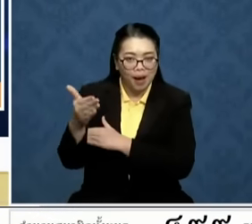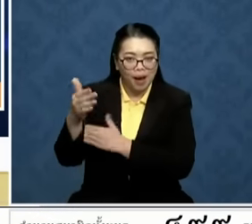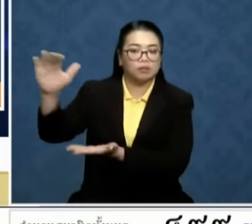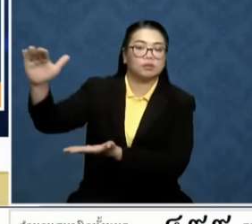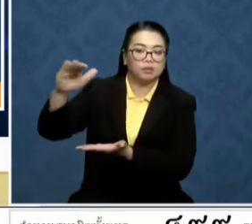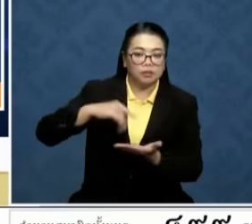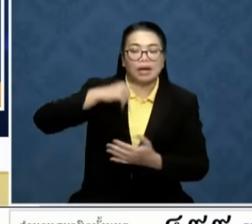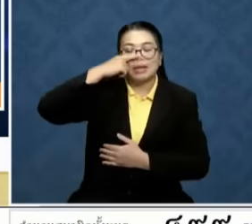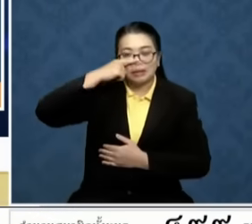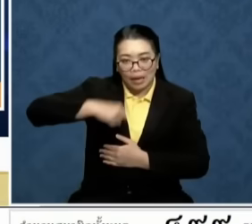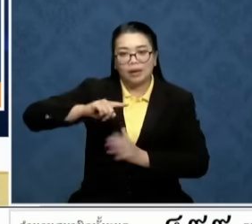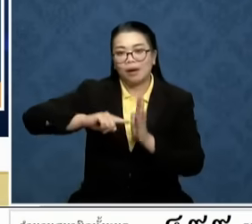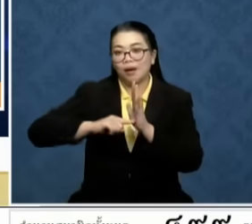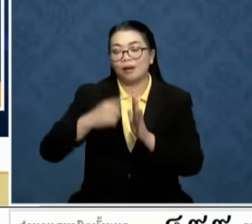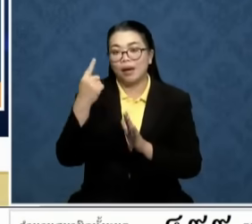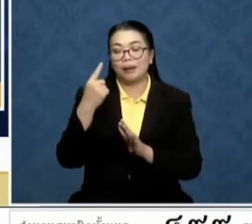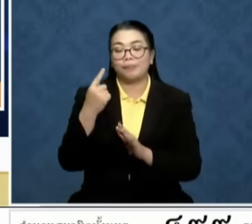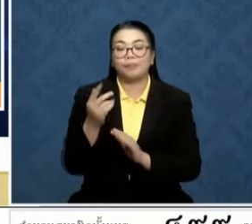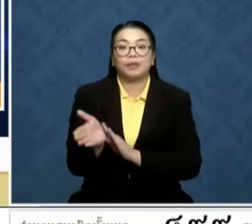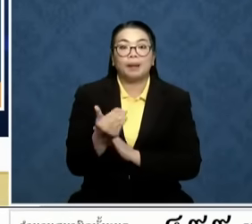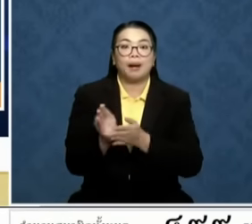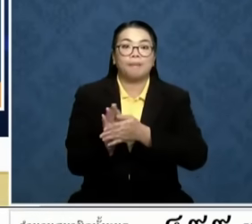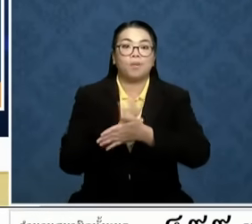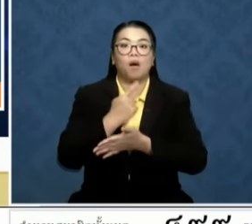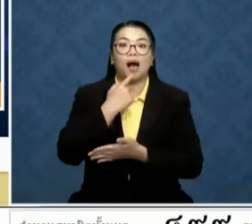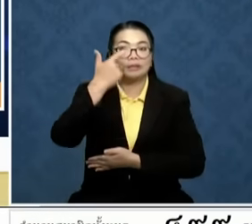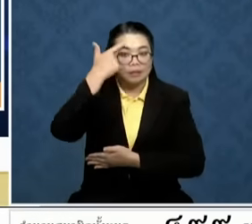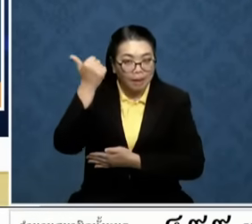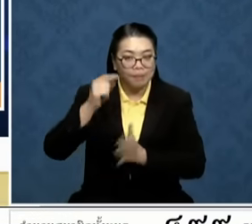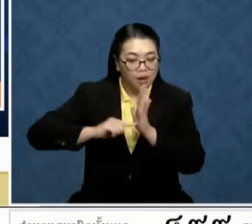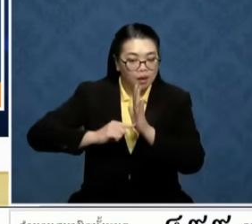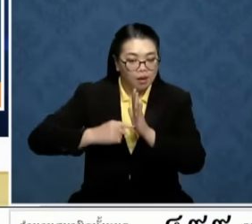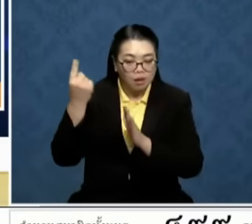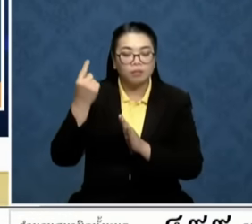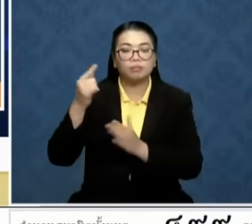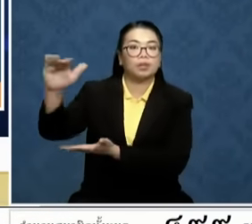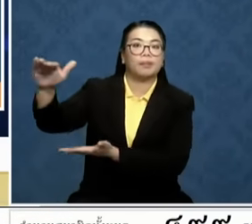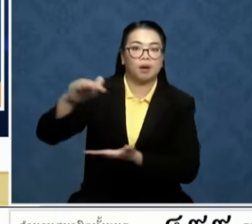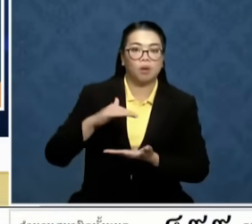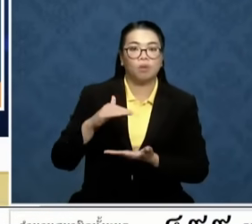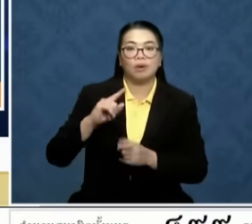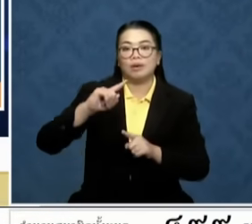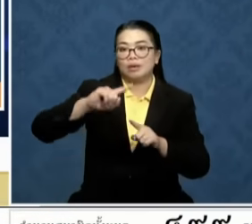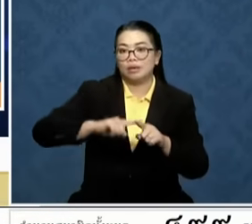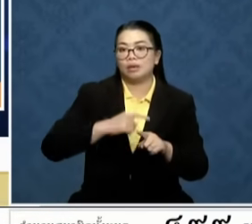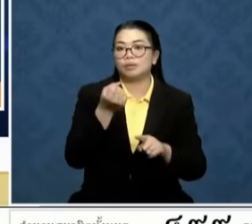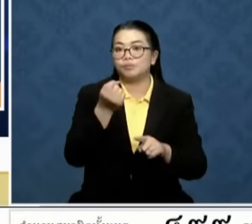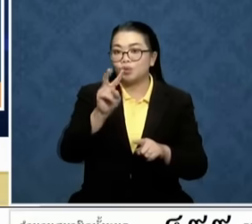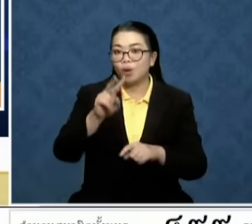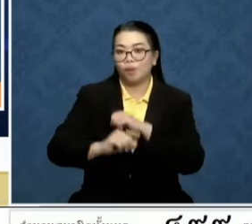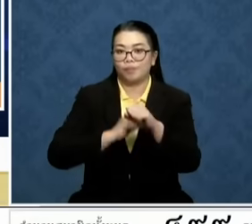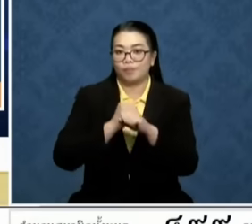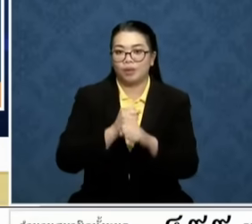เหยียบแผ่นดินไทยครั้งแรกนะครับปลาหมอคางดำเข้ามาในแผ่นดินไทยครั้งแรกเดือนธันวาคม